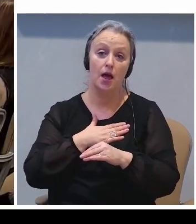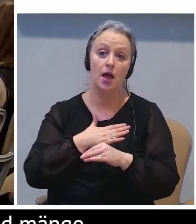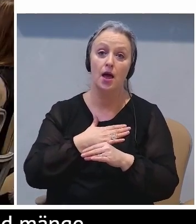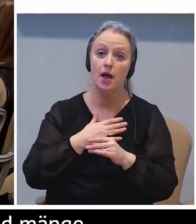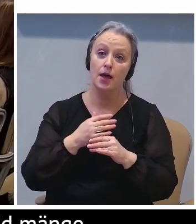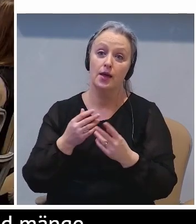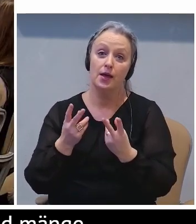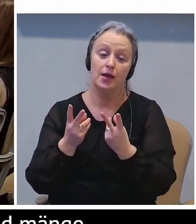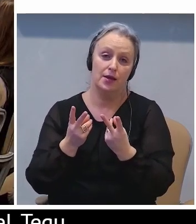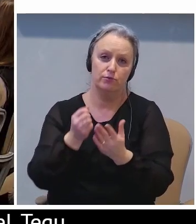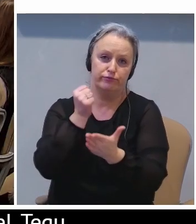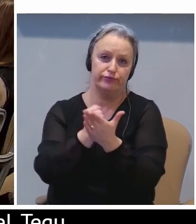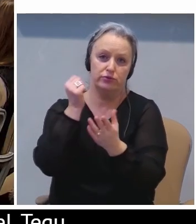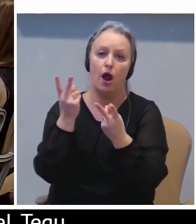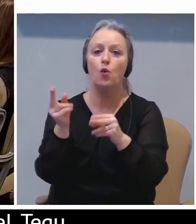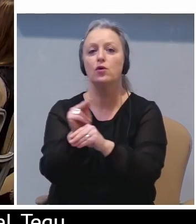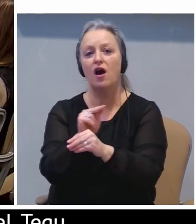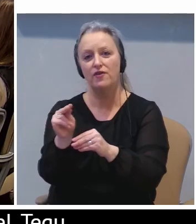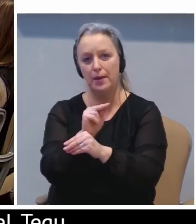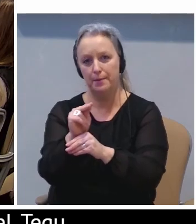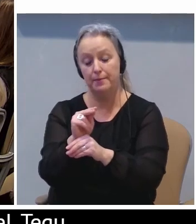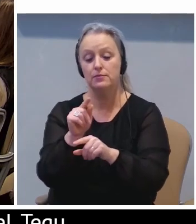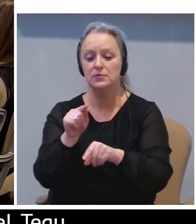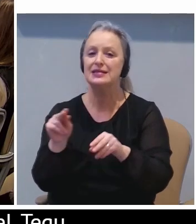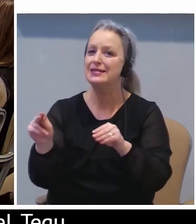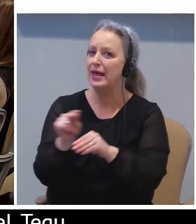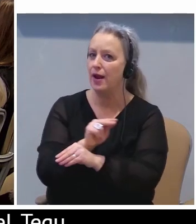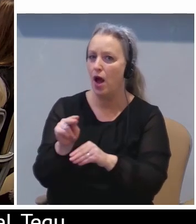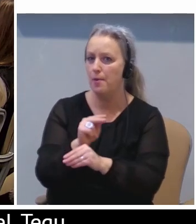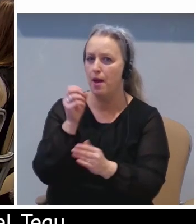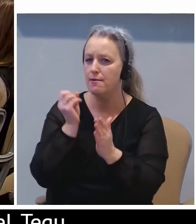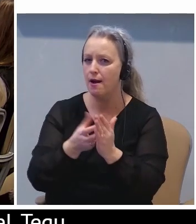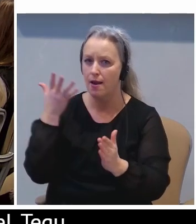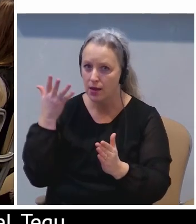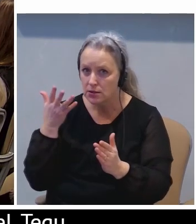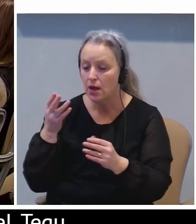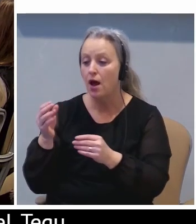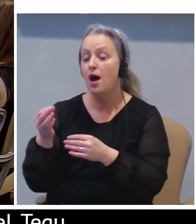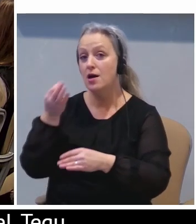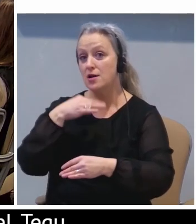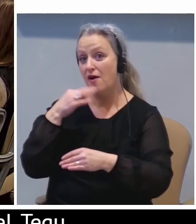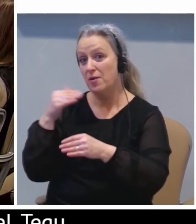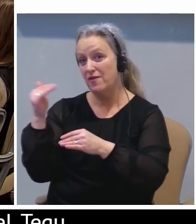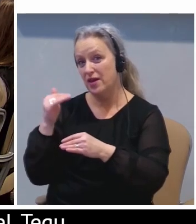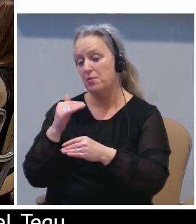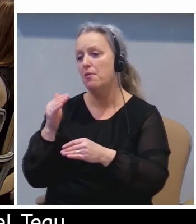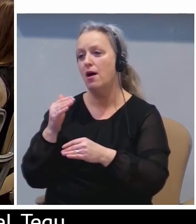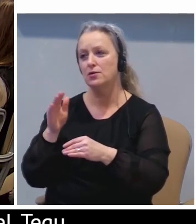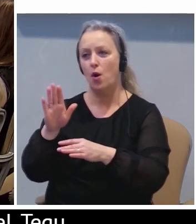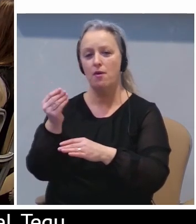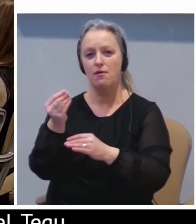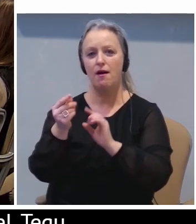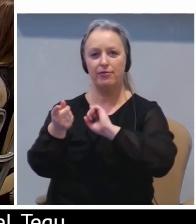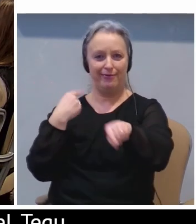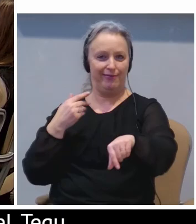litsenseerida nagu ravimi. See on väga kallis teraapia. Ravimifirmad tahavad muidugi oma raha tagasi, nii et tegu saab olema väga kuluka